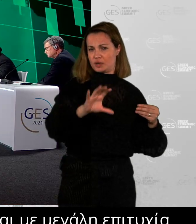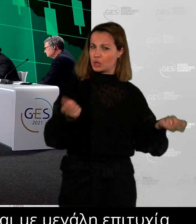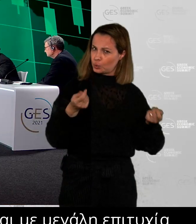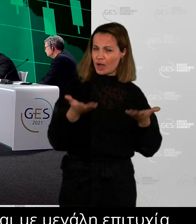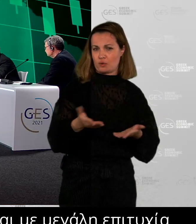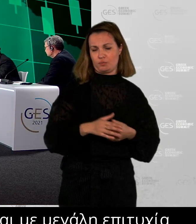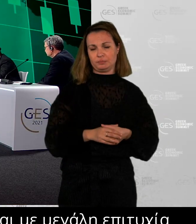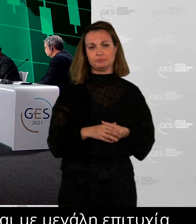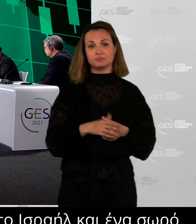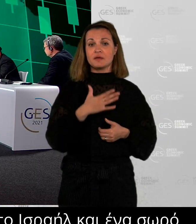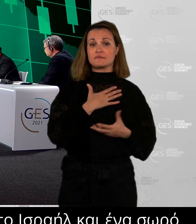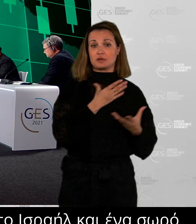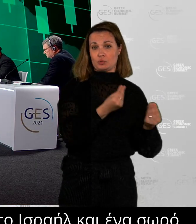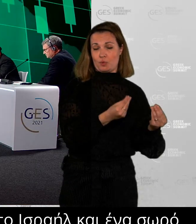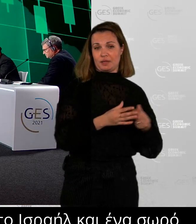Ευχαριστώ πάρα πολύ.